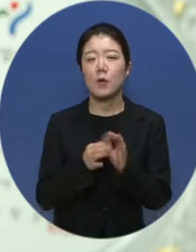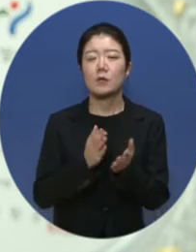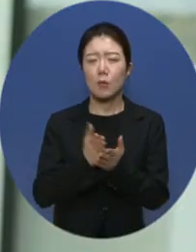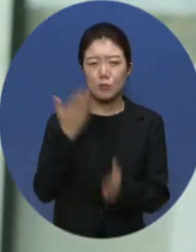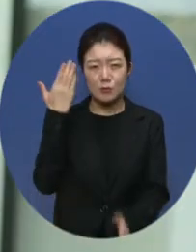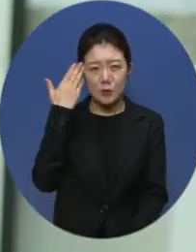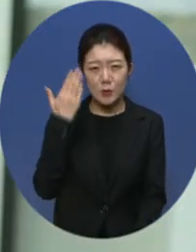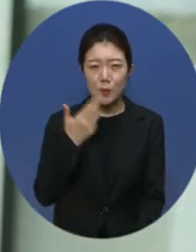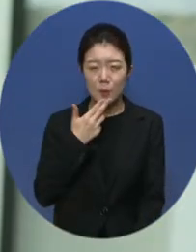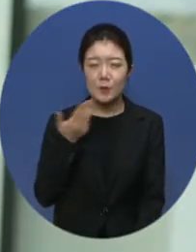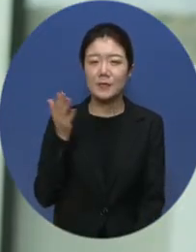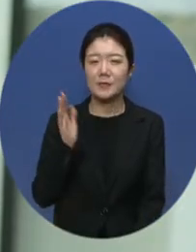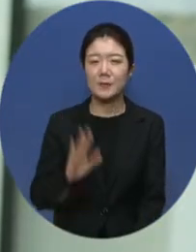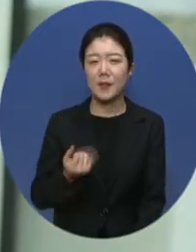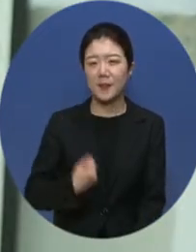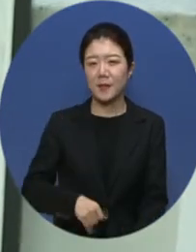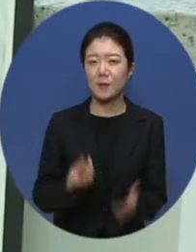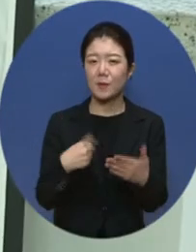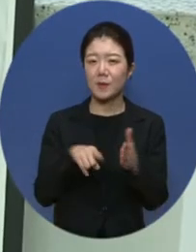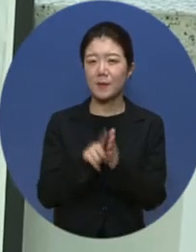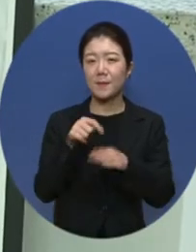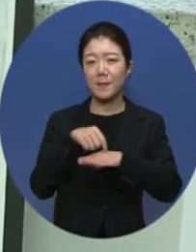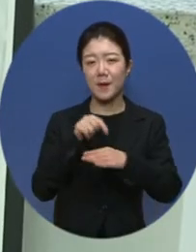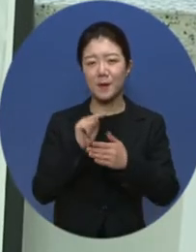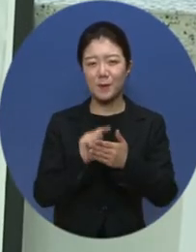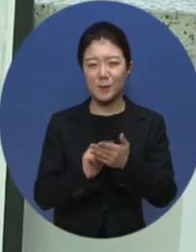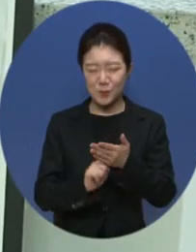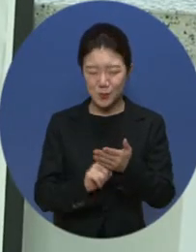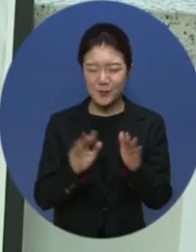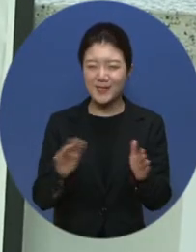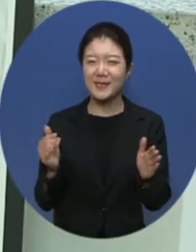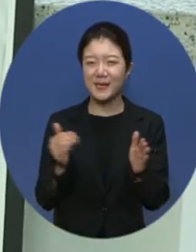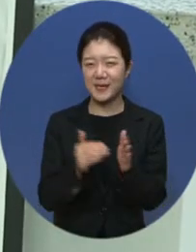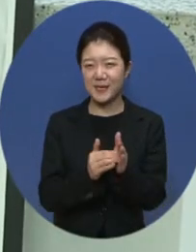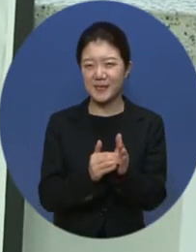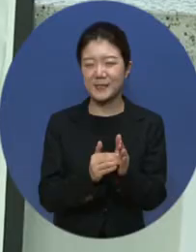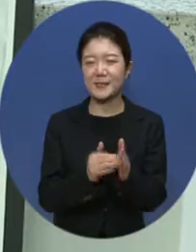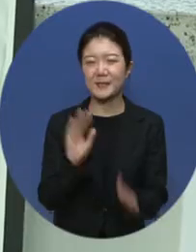지식도 없었지만 딸을 위한 마음 하나로 여기까지 왔습니다.